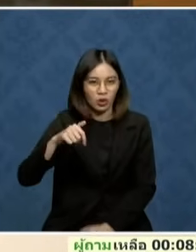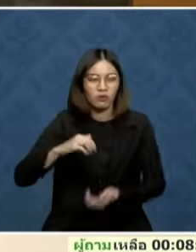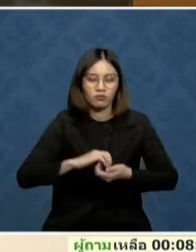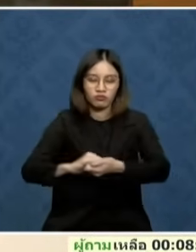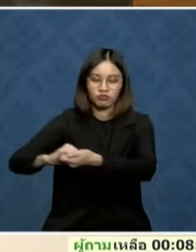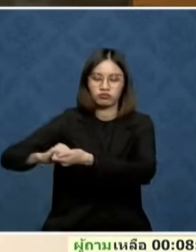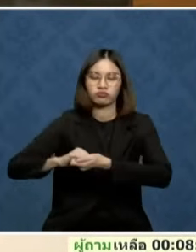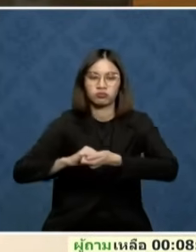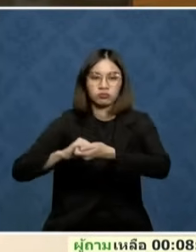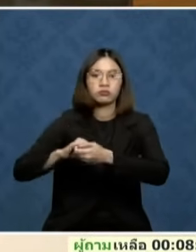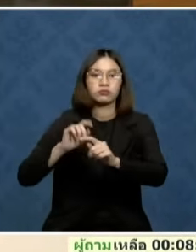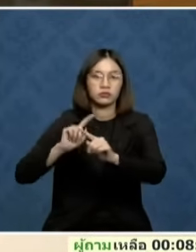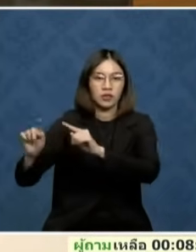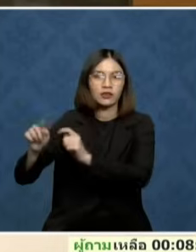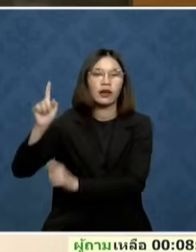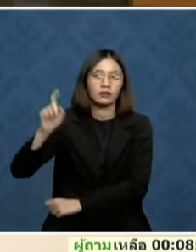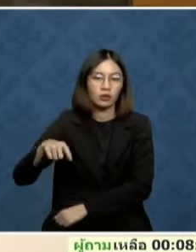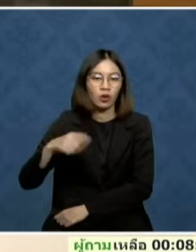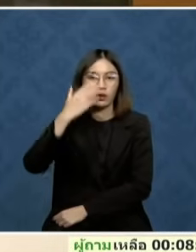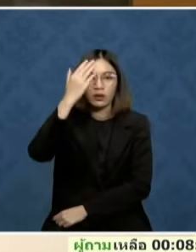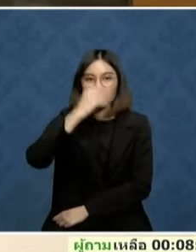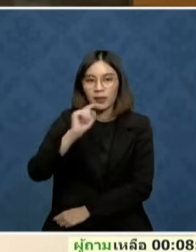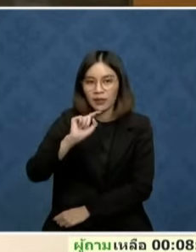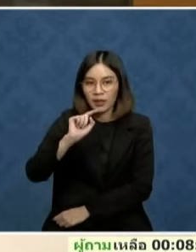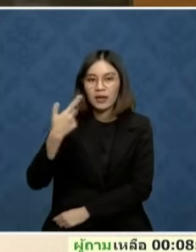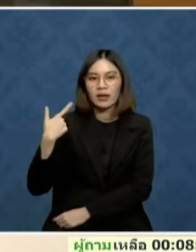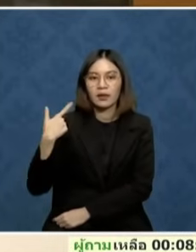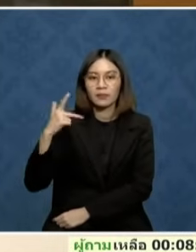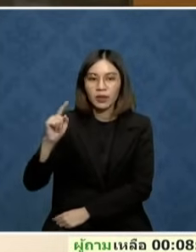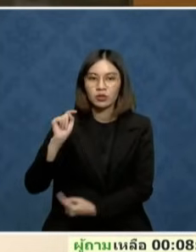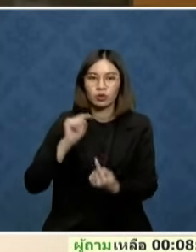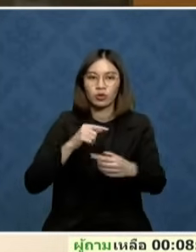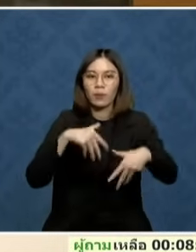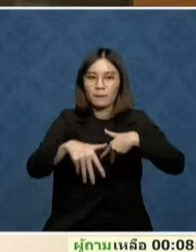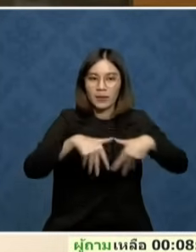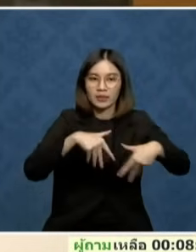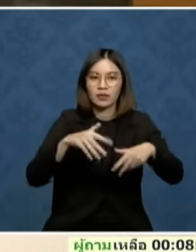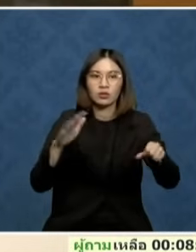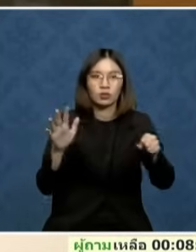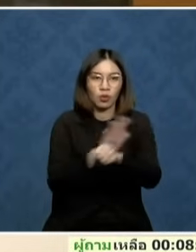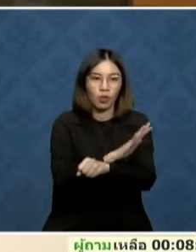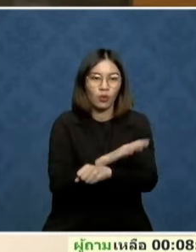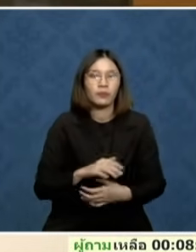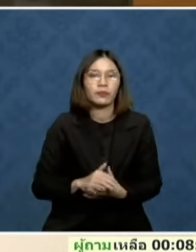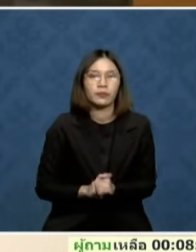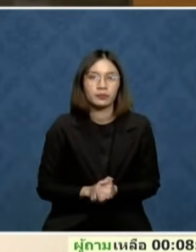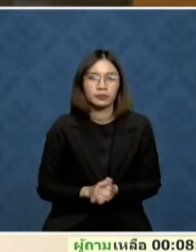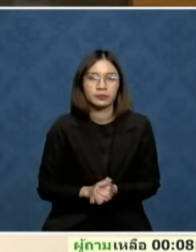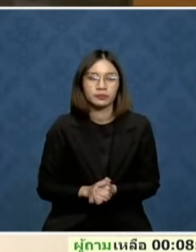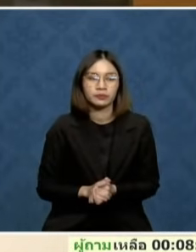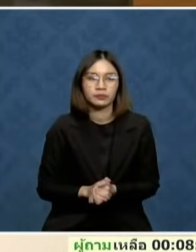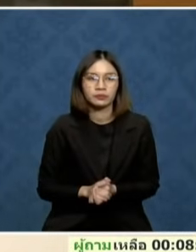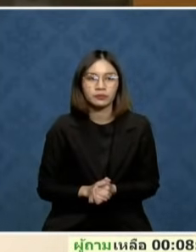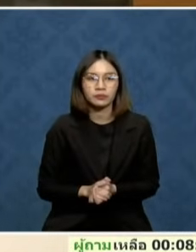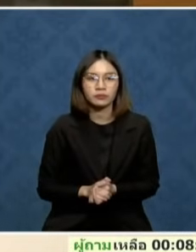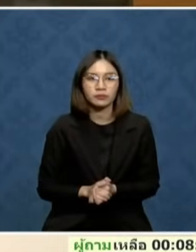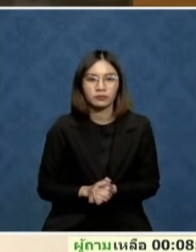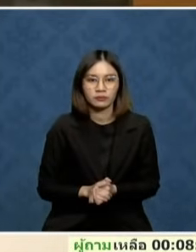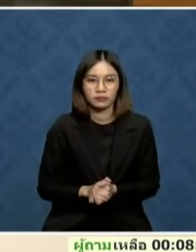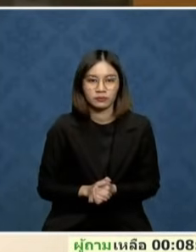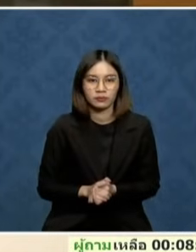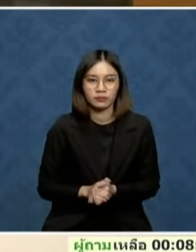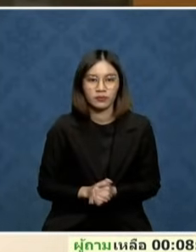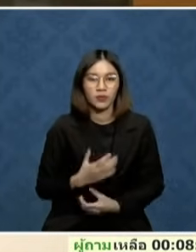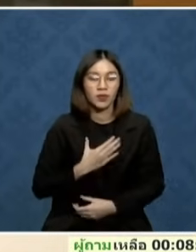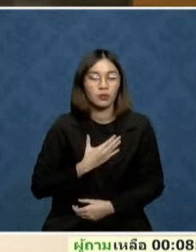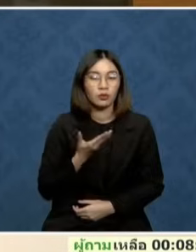สัมพันธ์ในด้านต่างๆเพื่อให้เกิดประโยชน์แก่ประชาชนของทั้งสองประเทศ